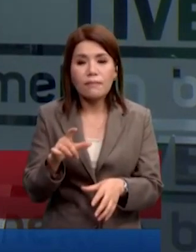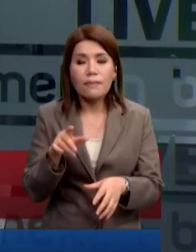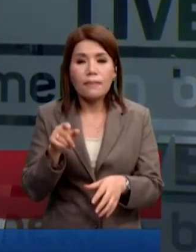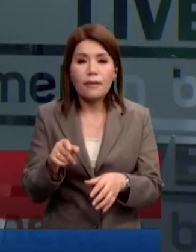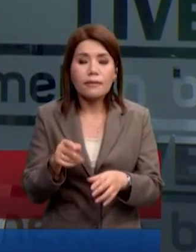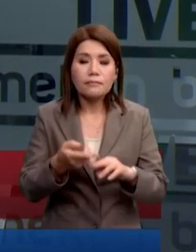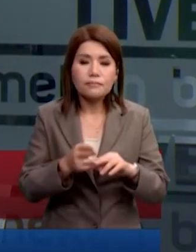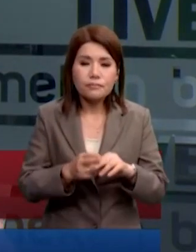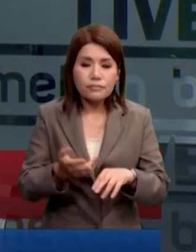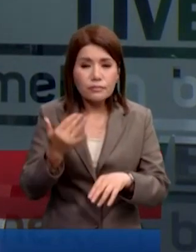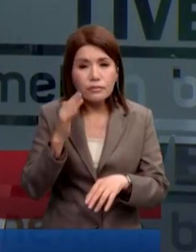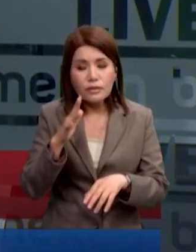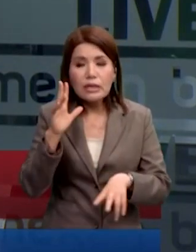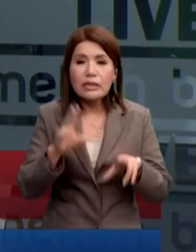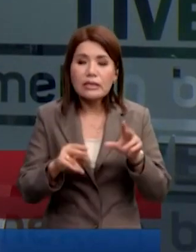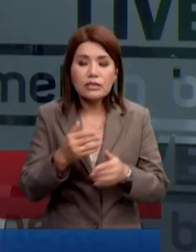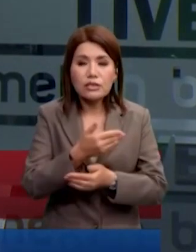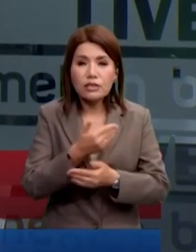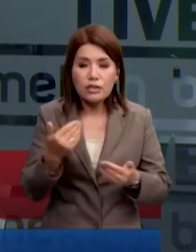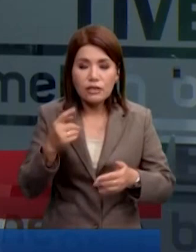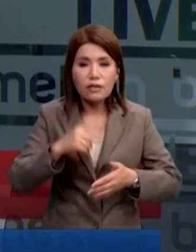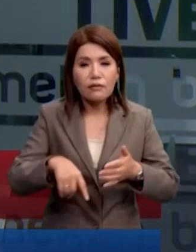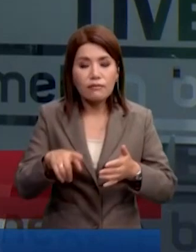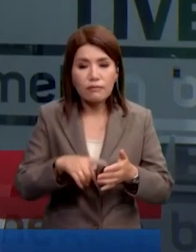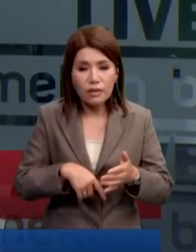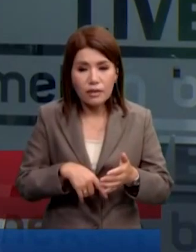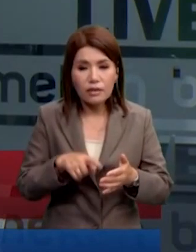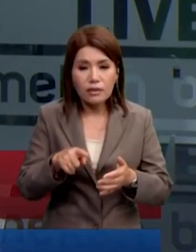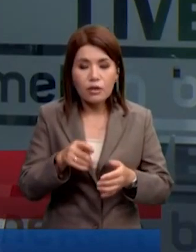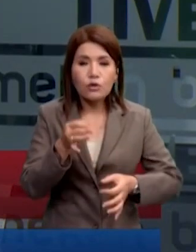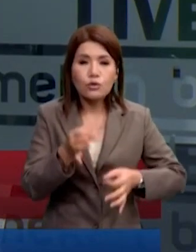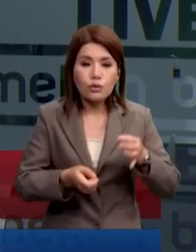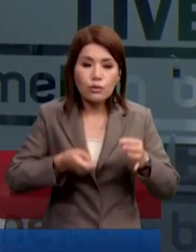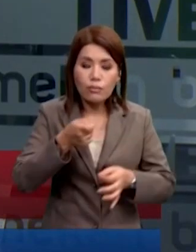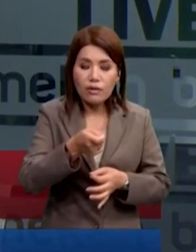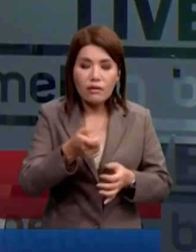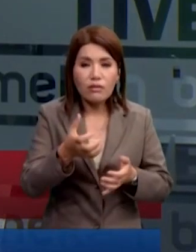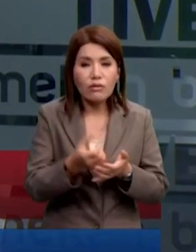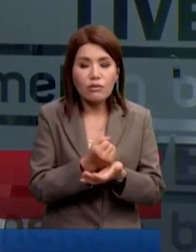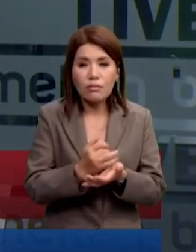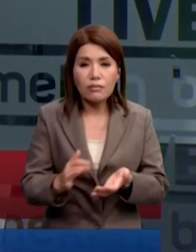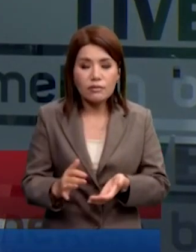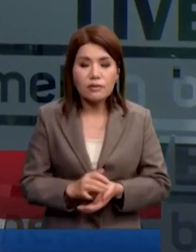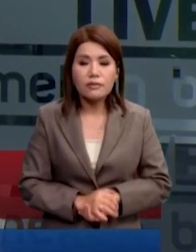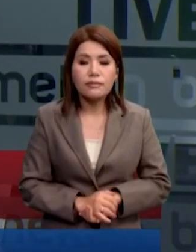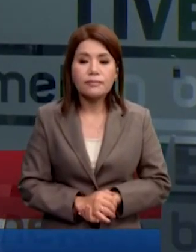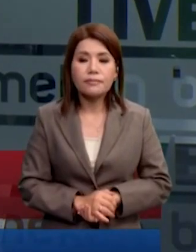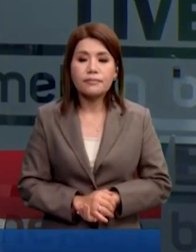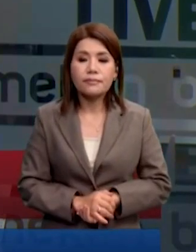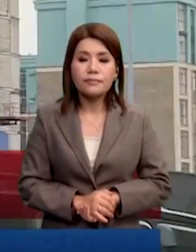дома когда-нибудь будут сданы. Вернуть деньги не получается даже через суд. В ситуации разбиралась Вера Шеллер.